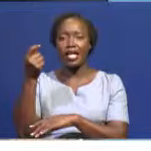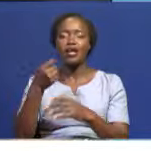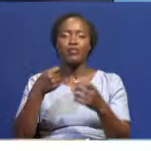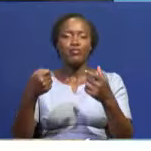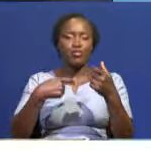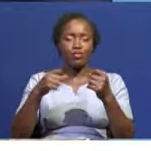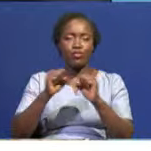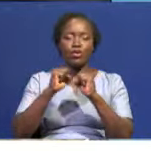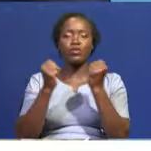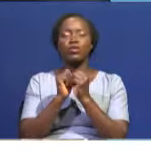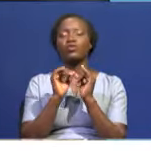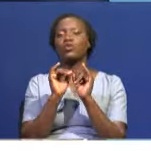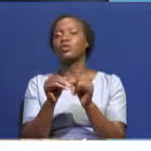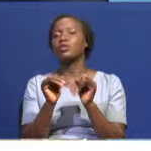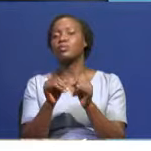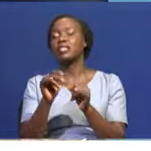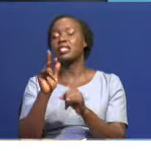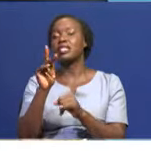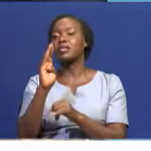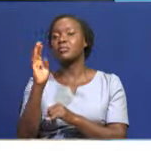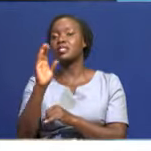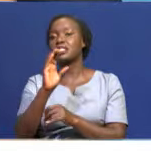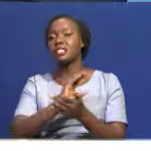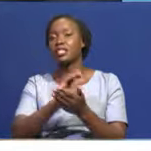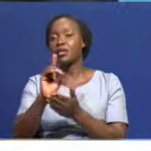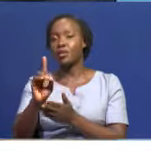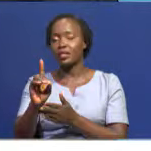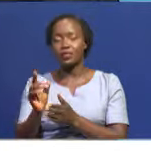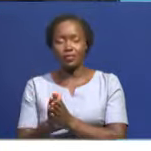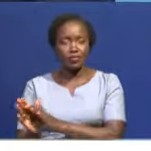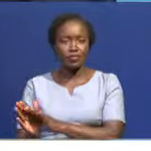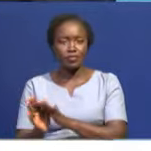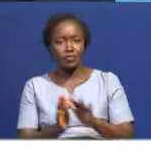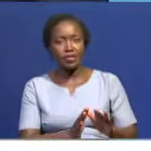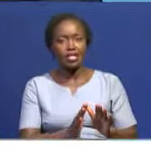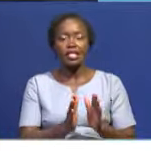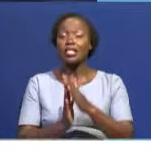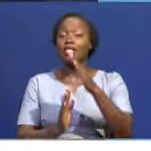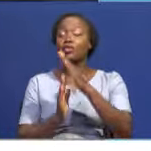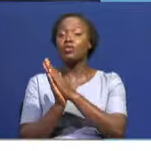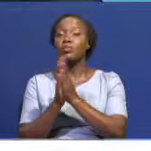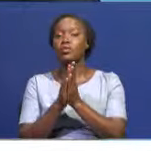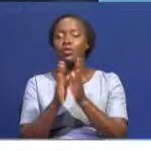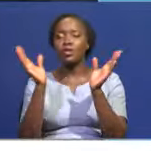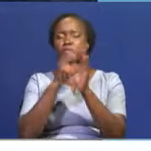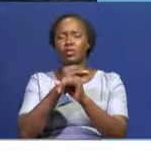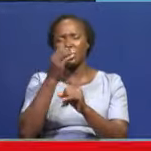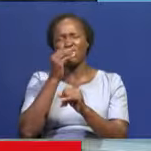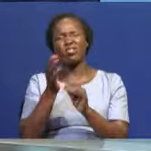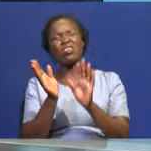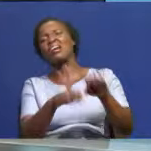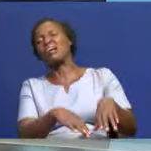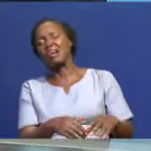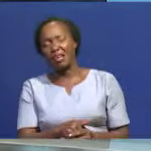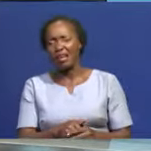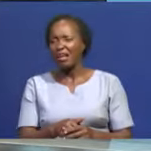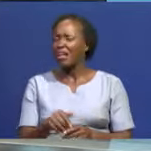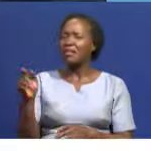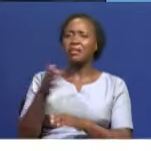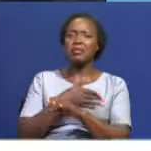yetu ya kijamii ambao ni KBC Channel 1. Naam, mtazamaji, kwenye taarifa yetu kuu, Rais William Ruto amepuzilia mbali madai ya